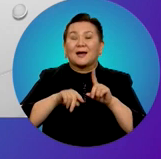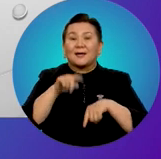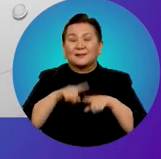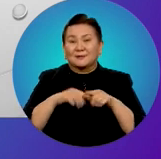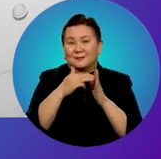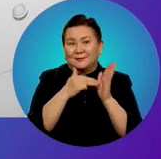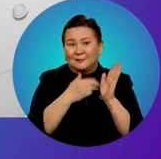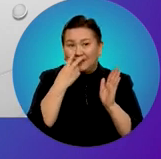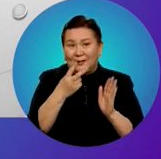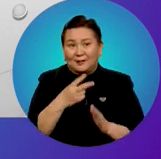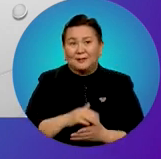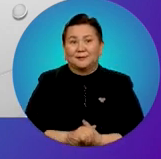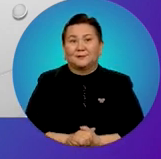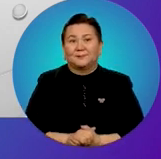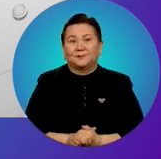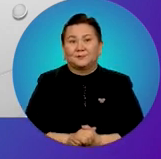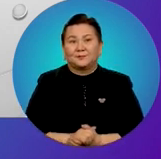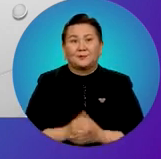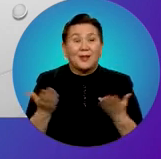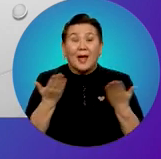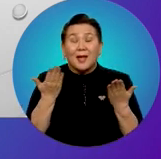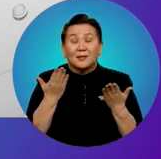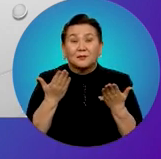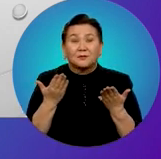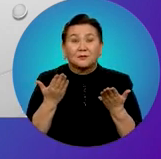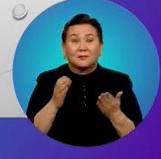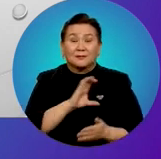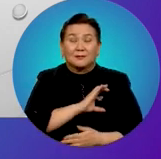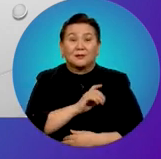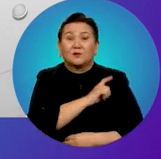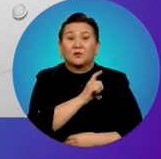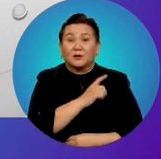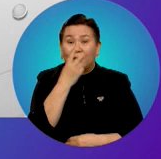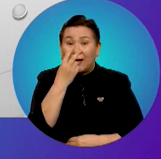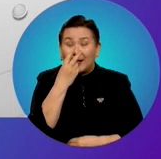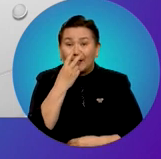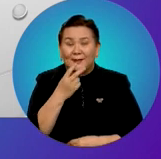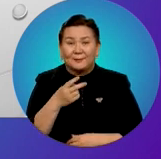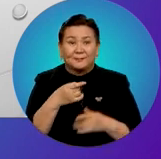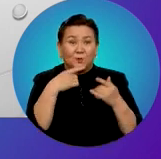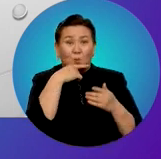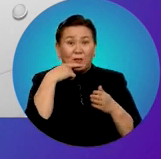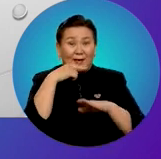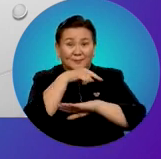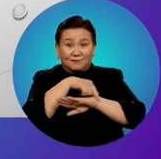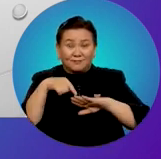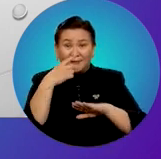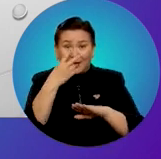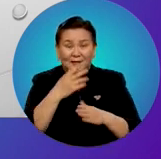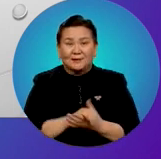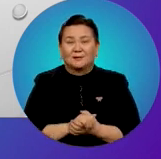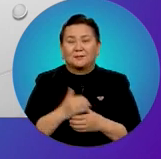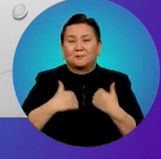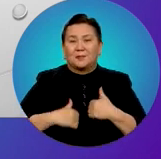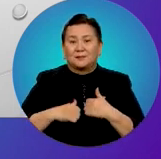олж тэмдэглээрэй хүүхдүүдээ. Яг аль хэсэгт нь сэтгэл хөдлөлийн арга хэрэглүүр байна вэ гэдгийг бүгдээрээ хараараа дэлгэцнээс. За багшийн